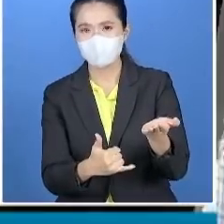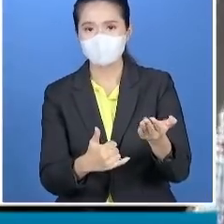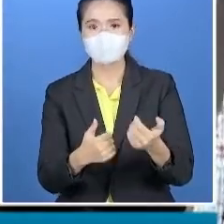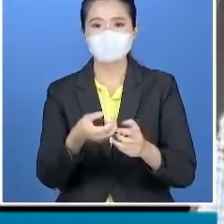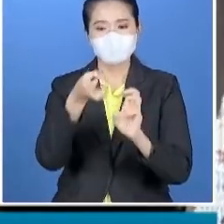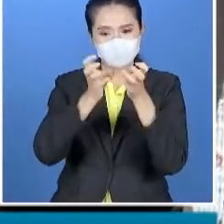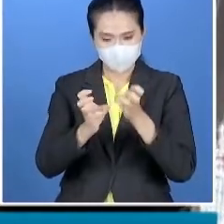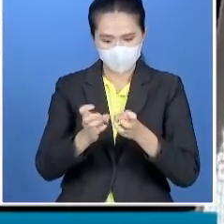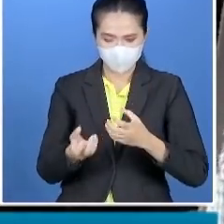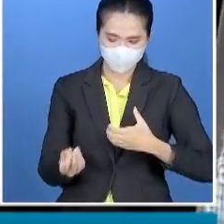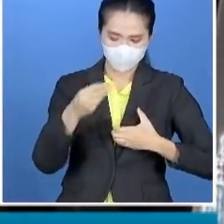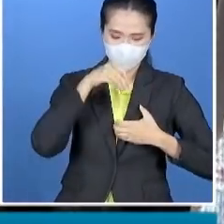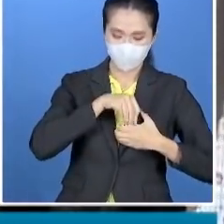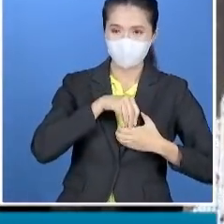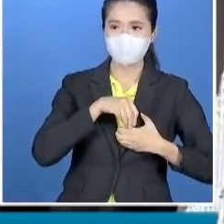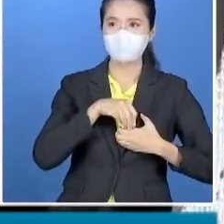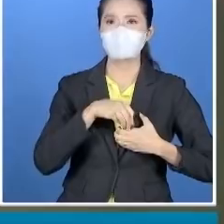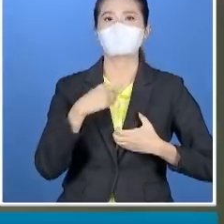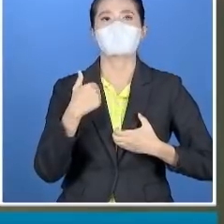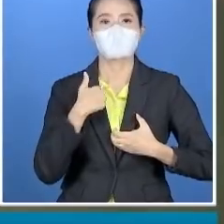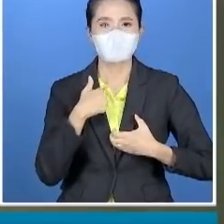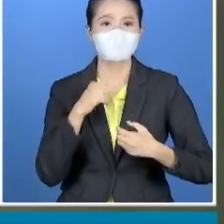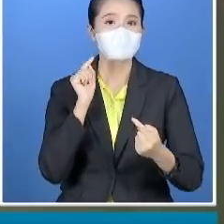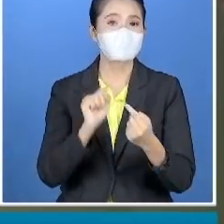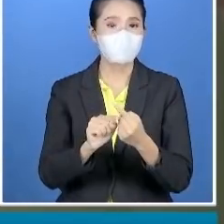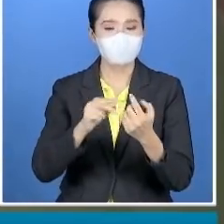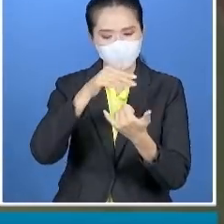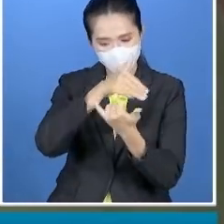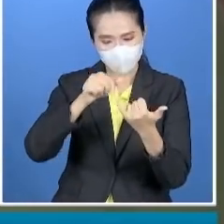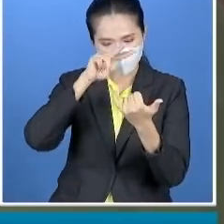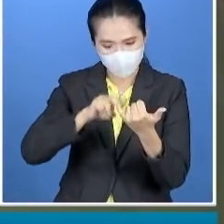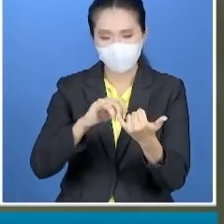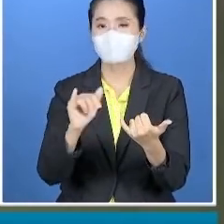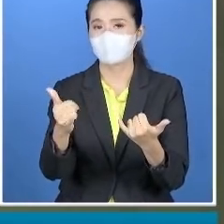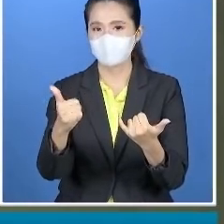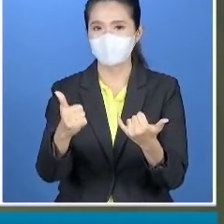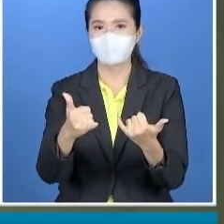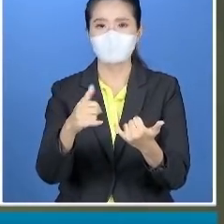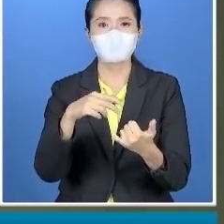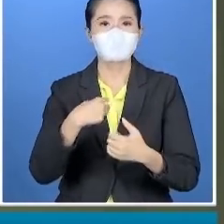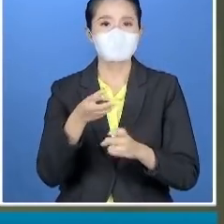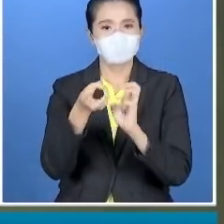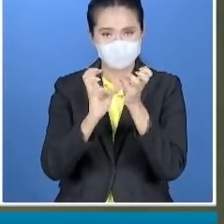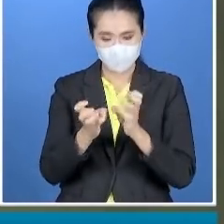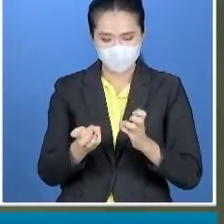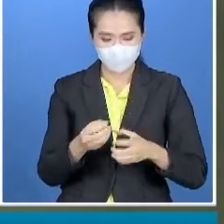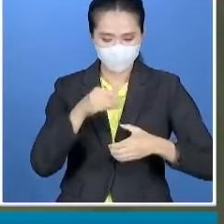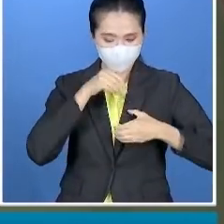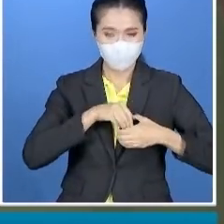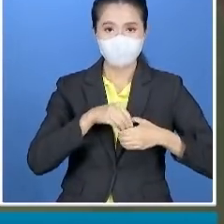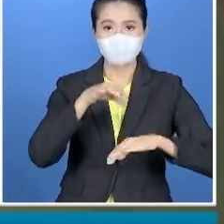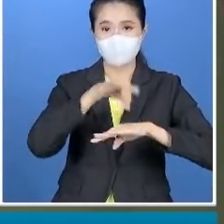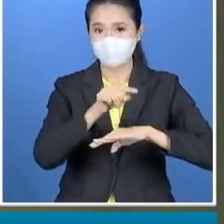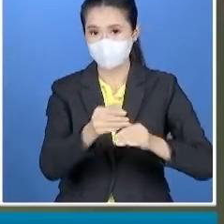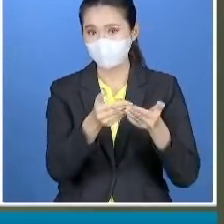มีทรายมีอะไรเข้าไปในร่างกายมันก็ไปสอดคล้องกับผลชันสูตรว่ามันอาจจะเป็นไปได้ว่าเนี่ยพอมีทรายในปอดอาจจะตกจุดนี้ไหมจุดที่เข